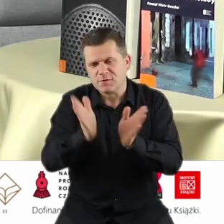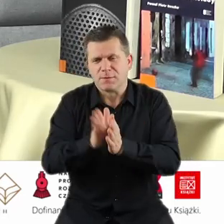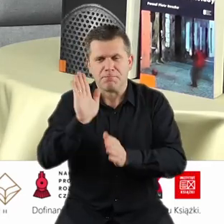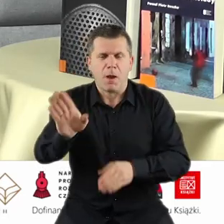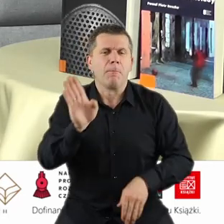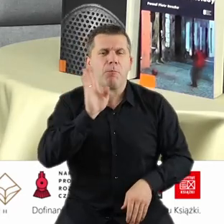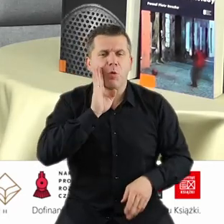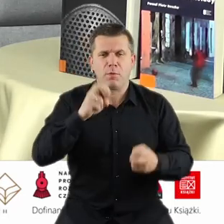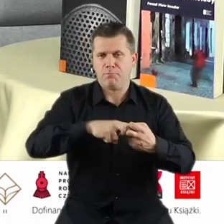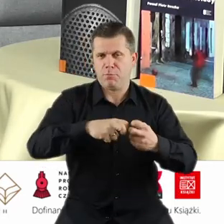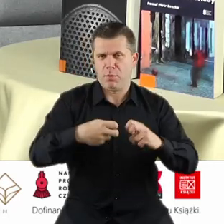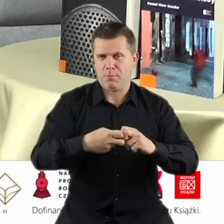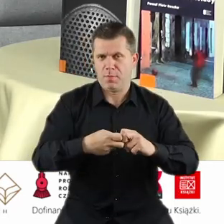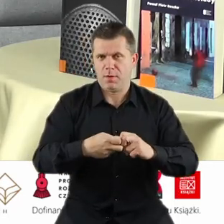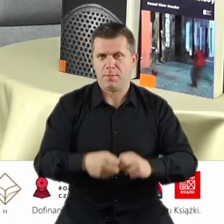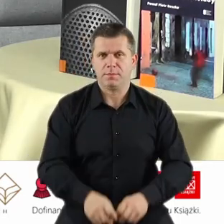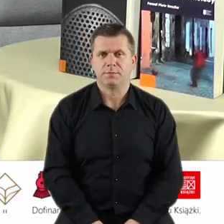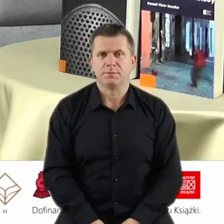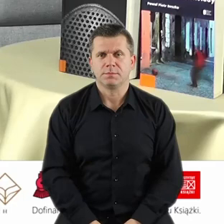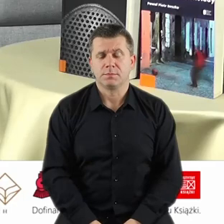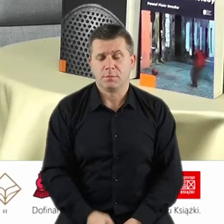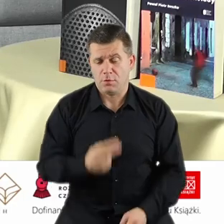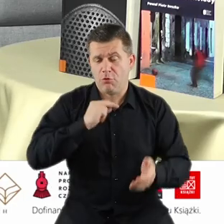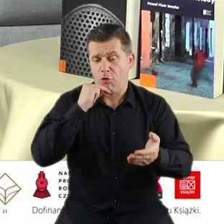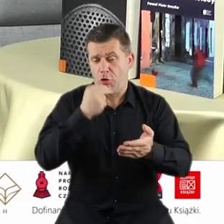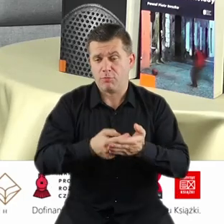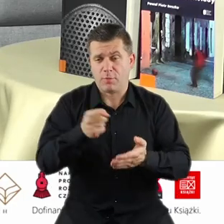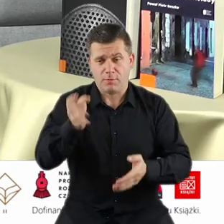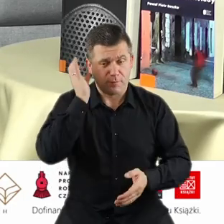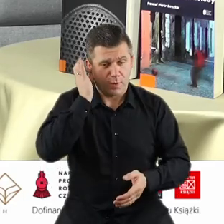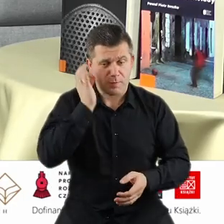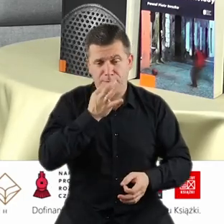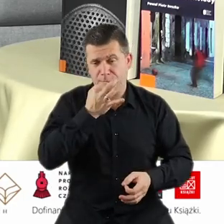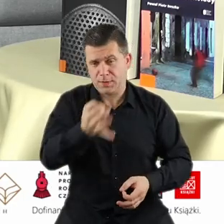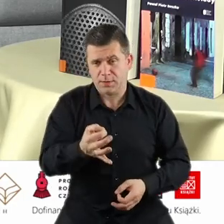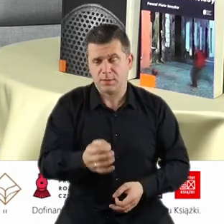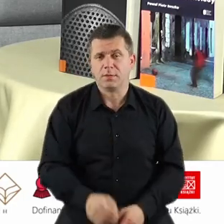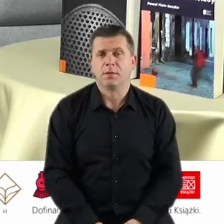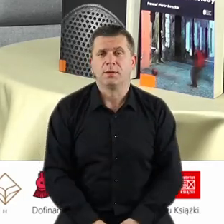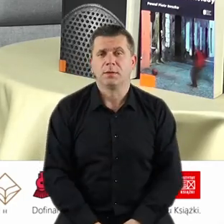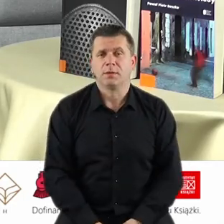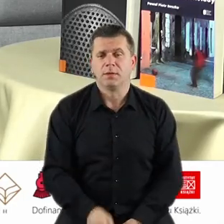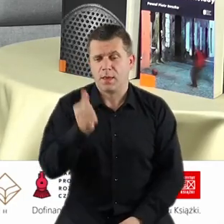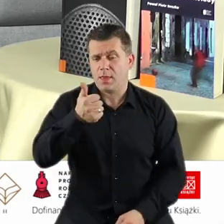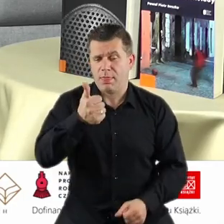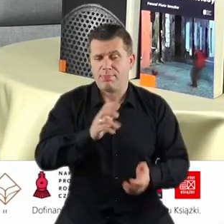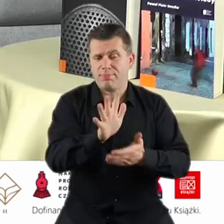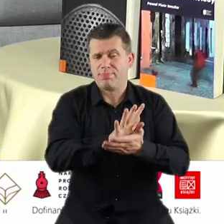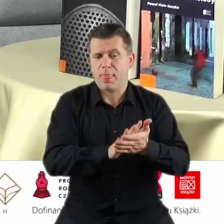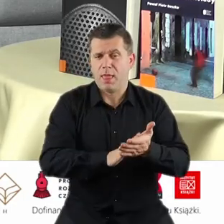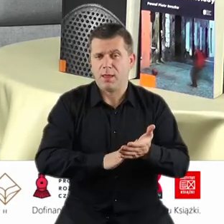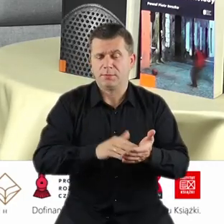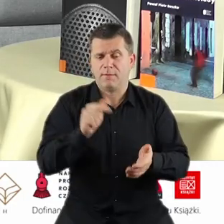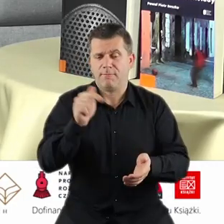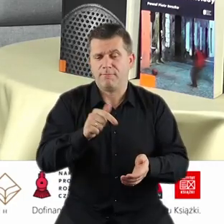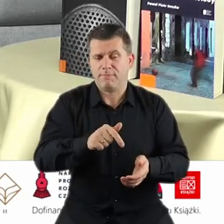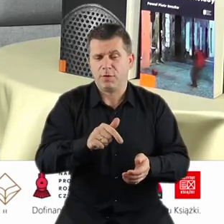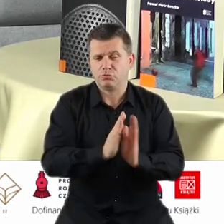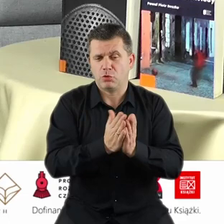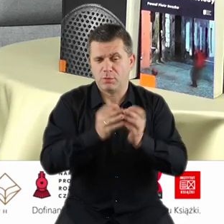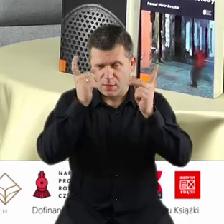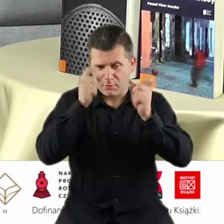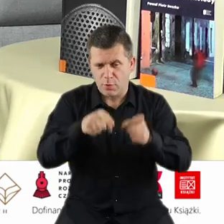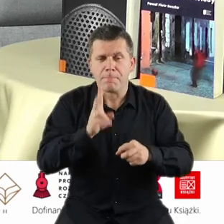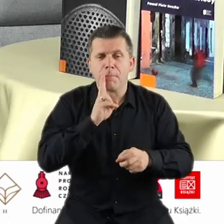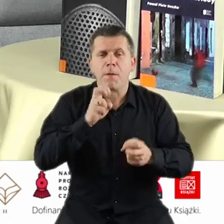podobne problemy. Natomiast odpowiadając wprost na pani pytanie, tak, oczywiście, ponieważ jeden z tekstów, który znalazł się w Diable,